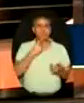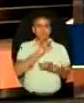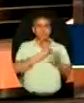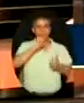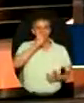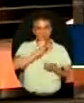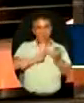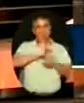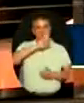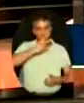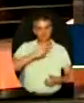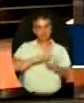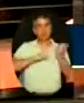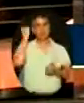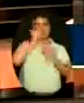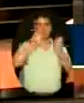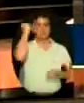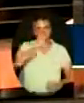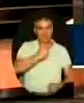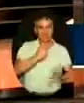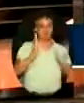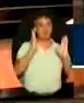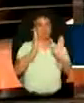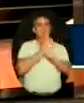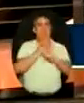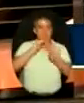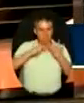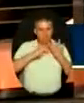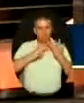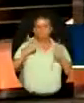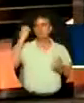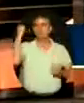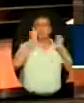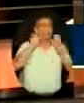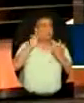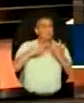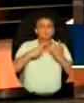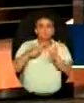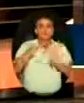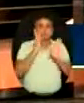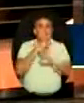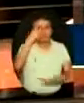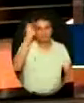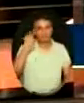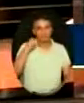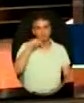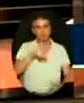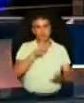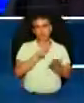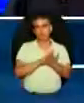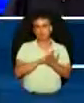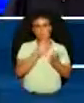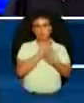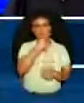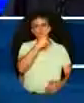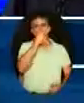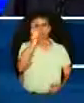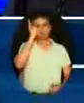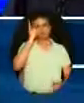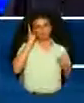ראשונה, אינטיפאדה שנייה, אינטיפאדה סכינים, גל טרור, פדיון. הטרור הערבי איתנו כאן בערך 100